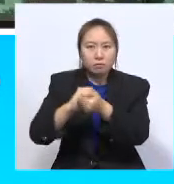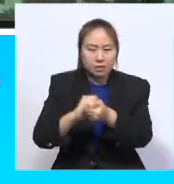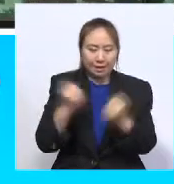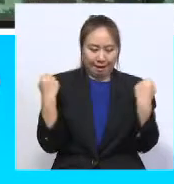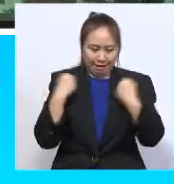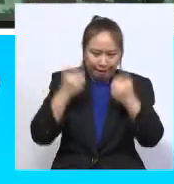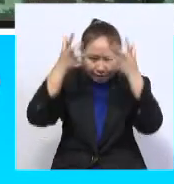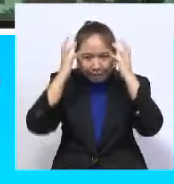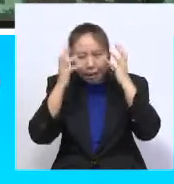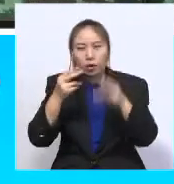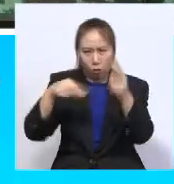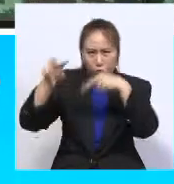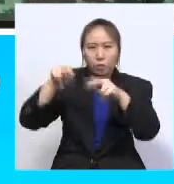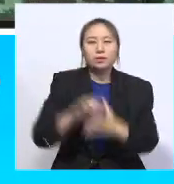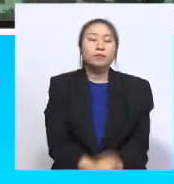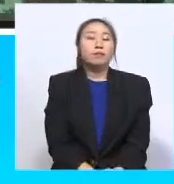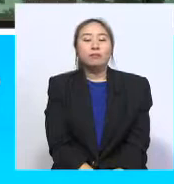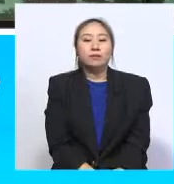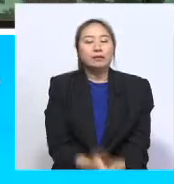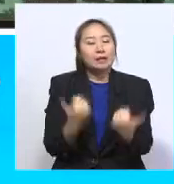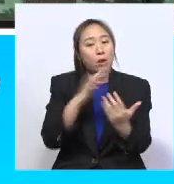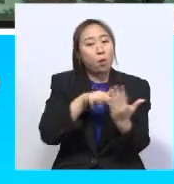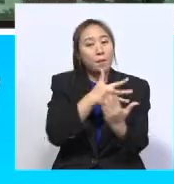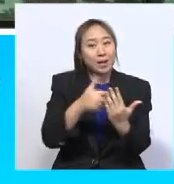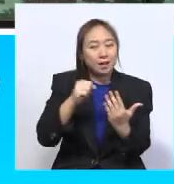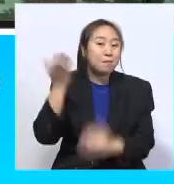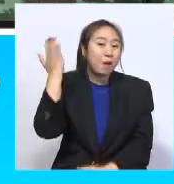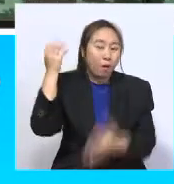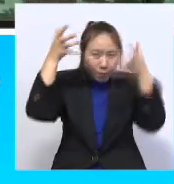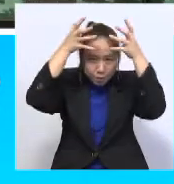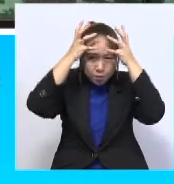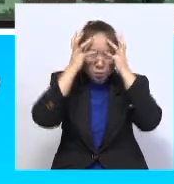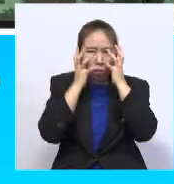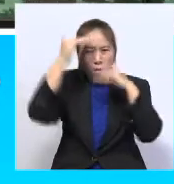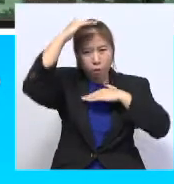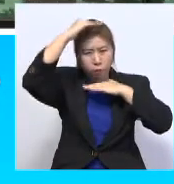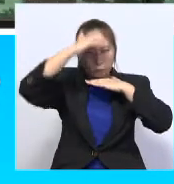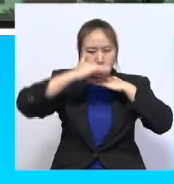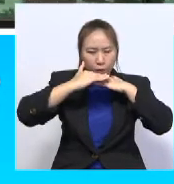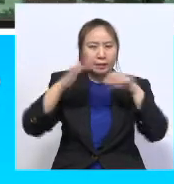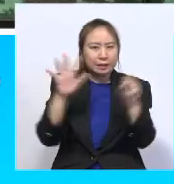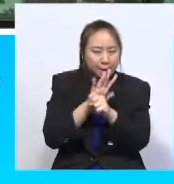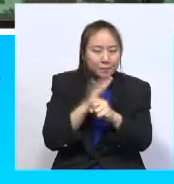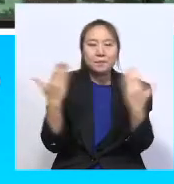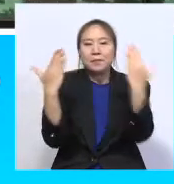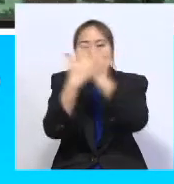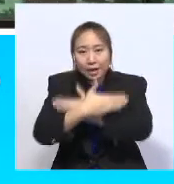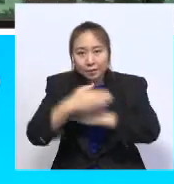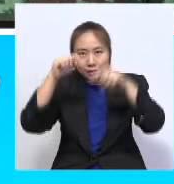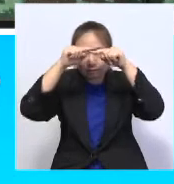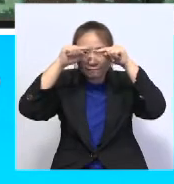การครับ คือตอนนี้เรากำลังปรับแผนเรื่องของหมวกกันน็อกใหม่ใช่ไหมครับจากเต็มใบเนี่ยเราจะเหลือครึ่งใบ จริงๆแล้วมันไม่เป็นข้อกฎหม